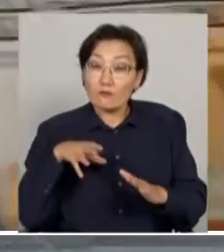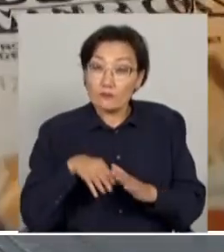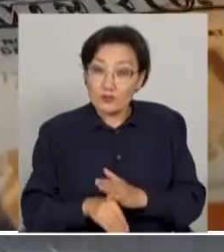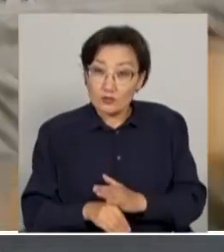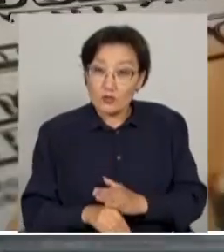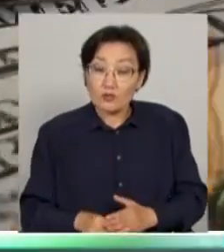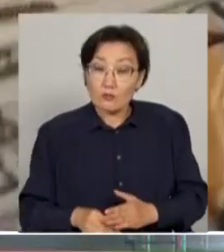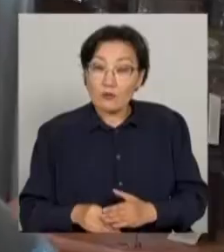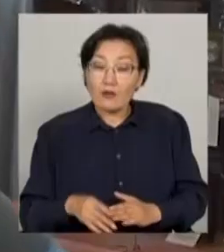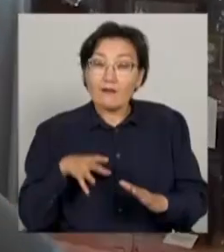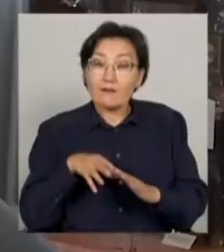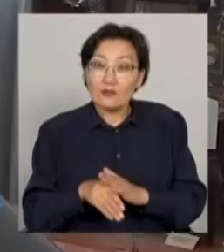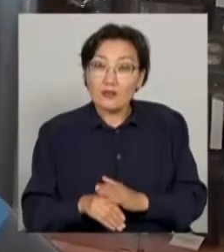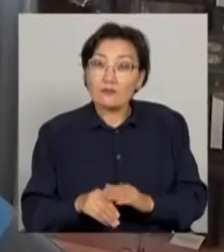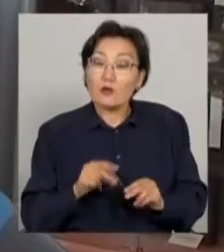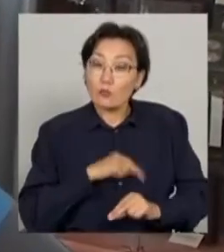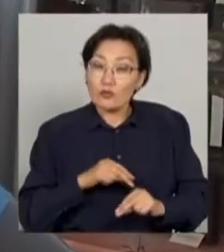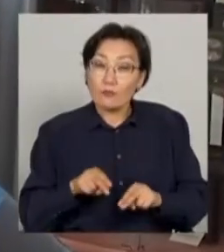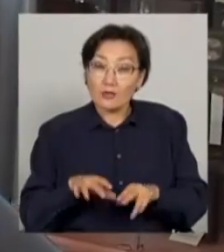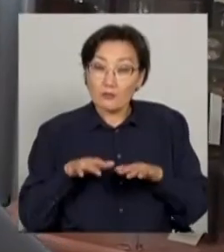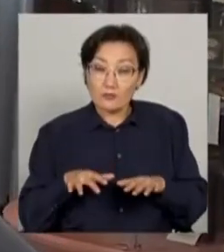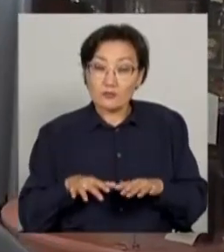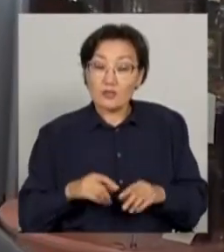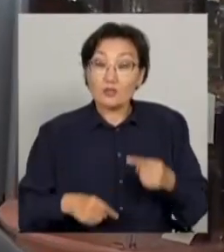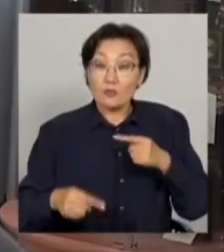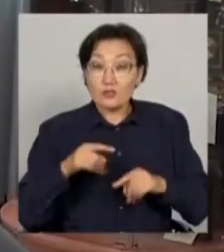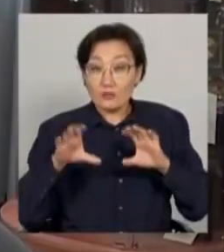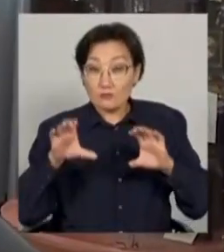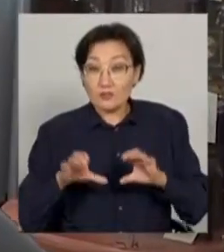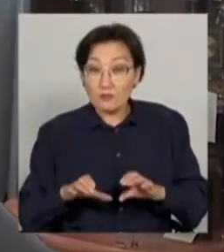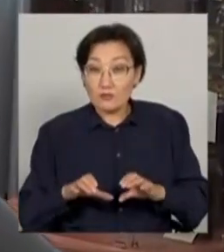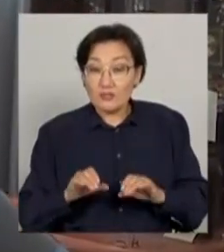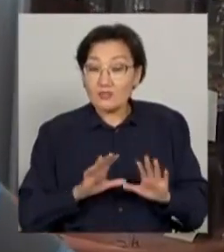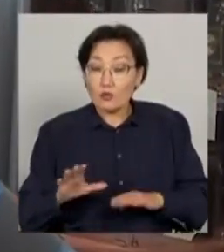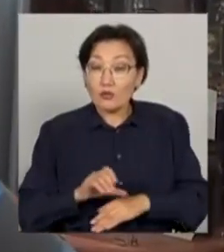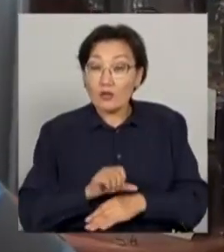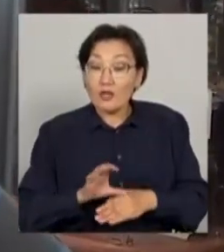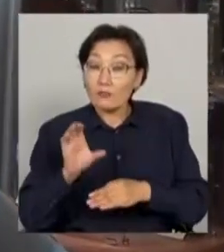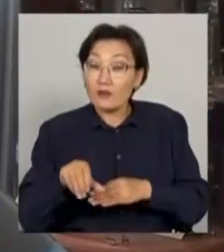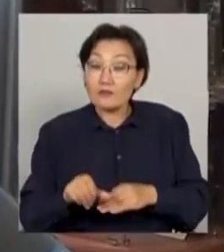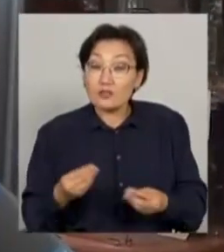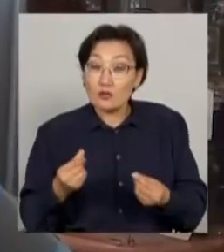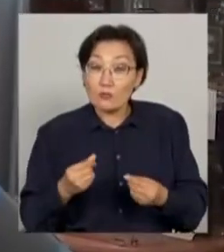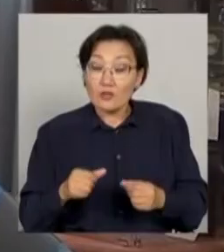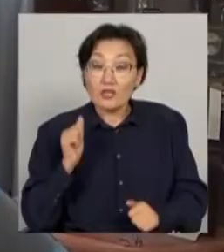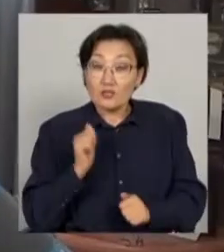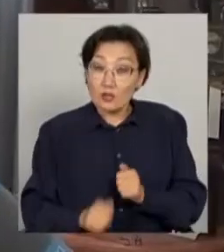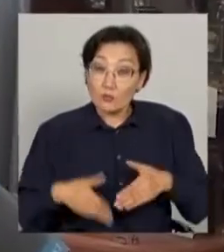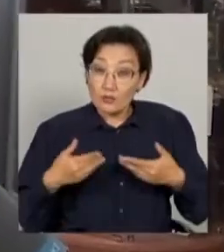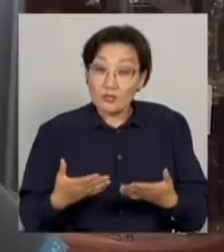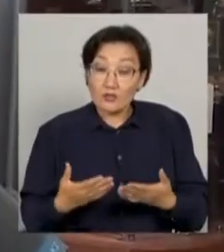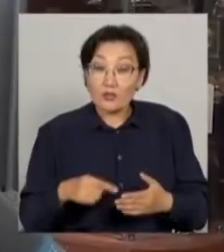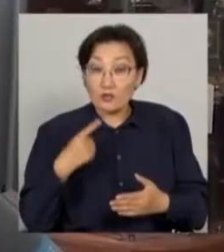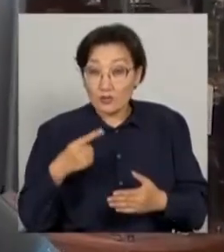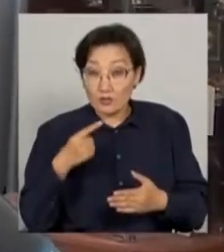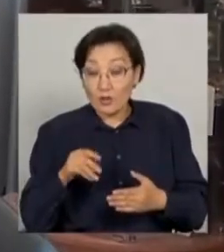в работу парламента. По закону о возврате незаконно выведенных активов, видел, что очень часто по тем предложениям, которые вносила